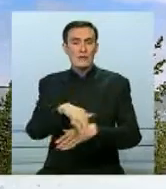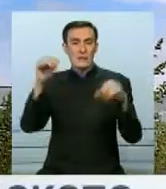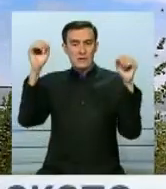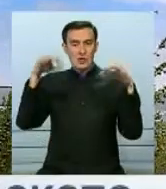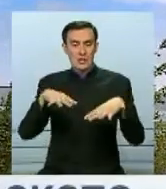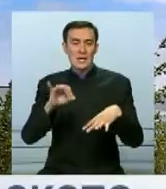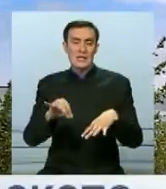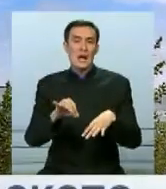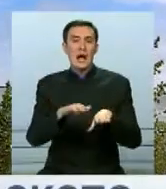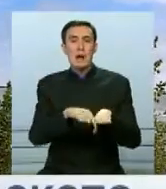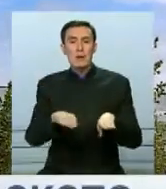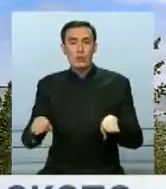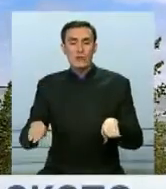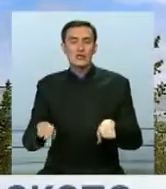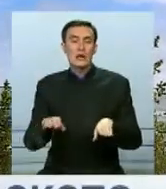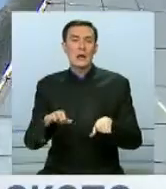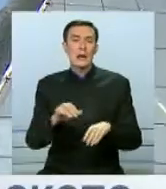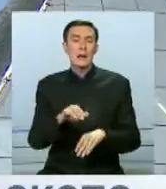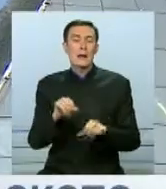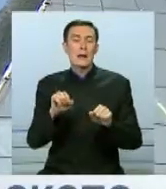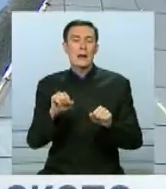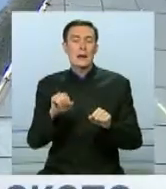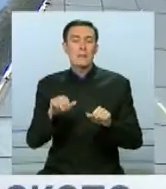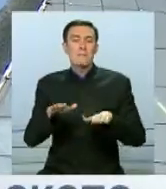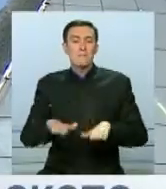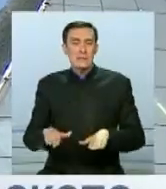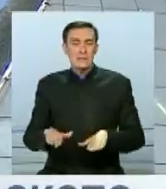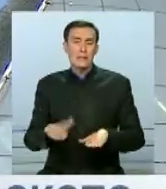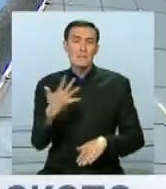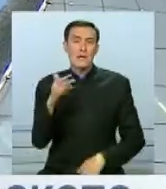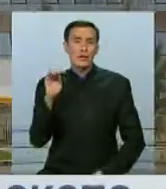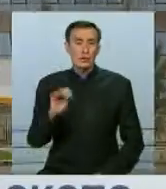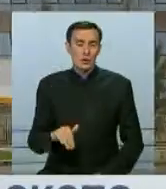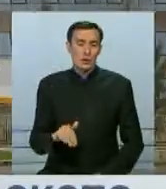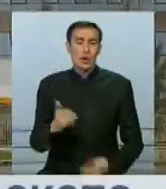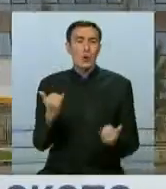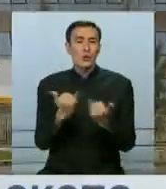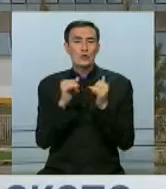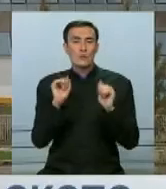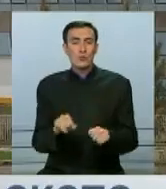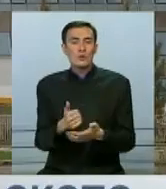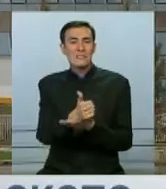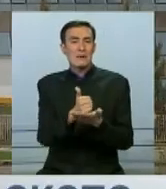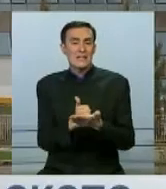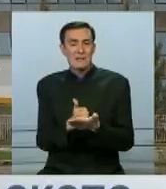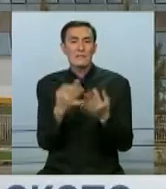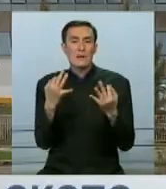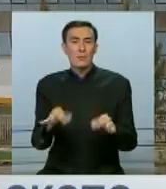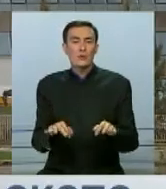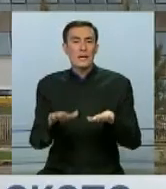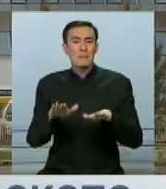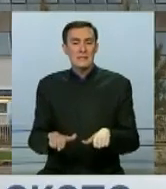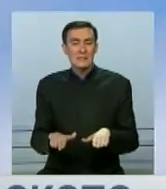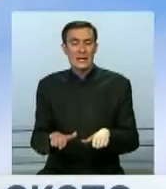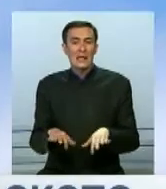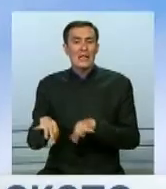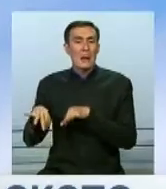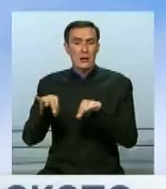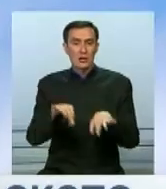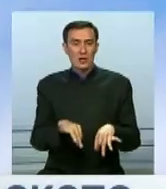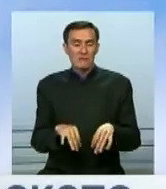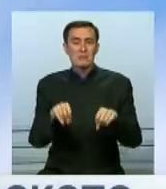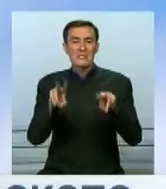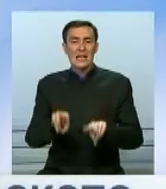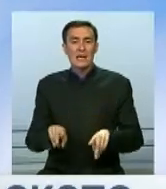и о парковочных местах, а их более 5000. Во время проведения выставки гости смогут забронировать свободное место для машины с помощью